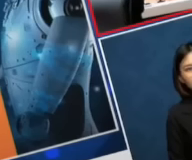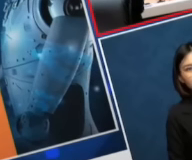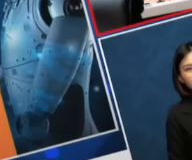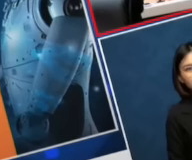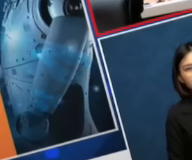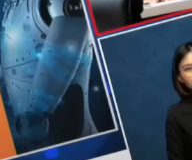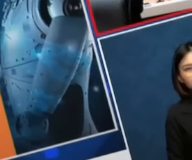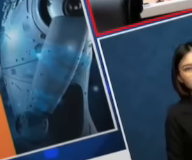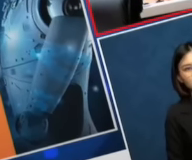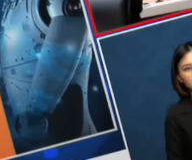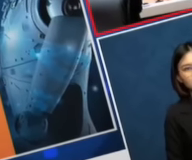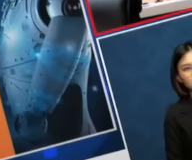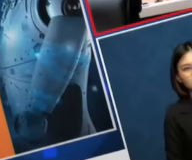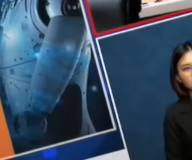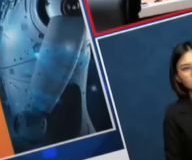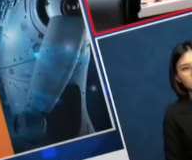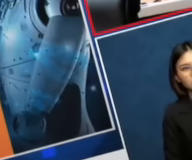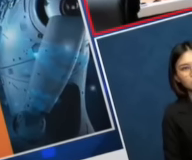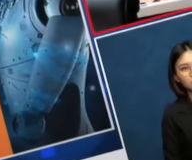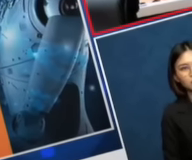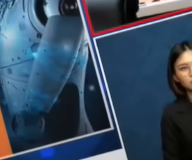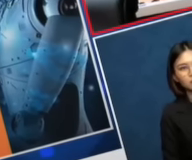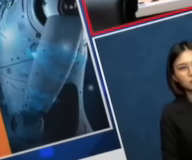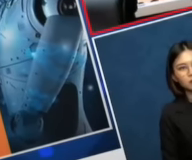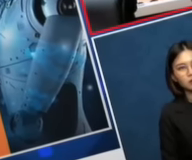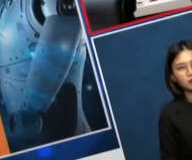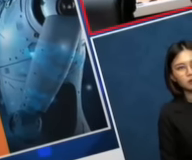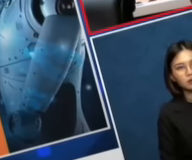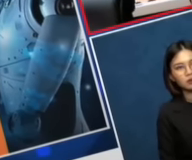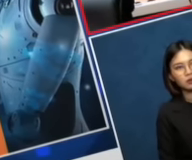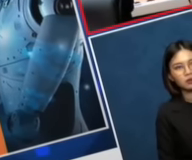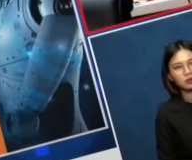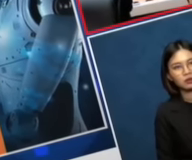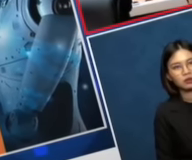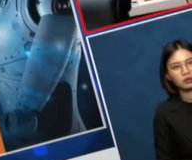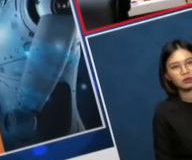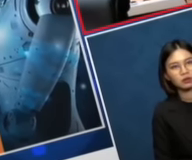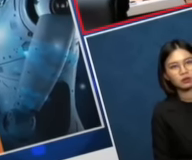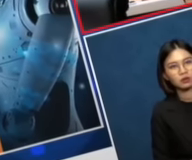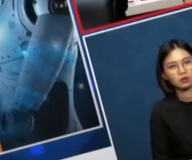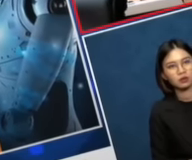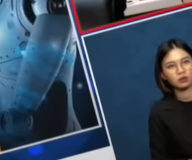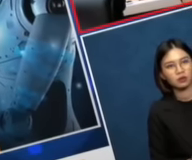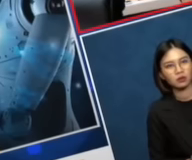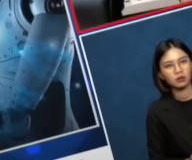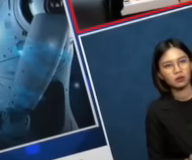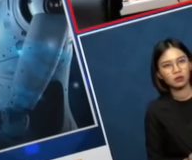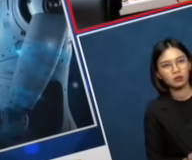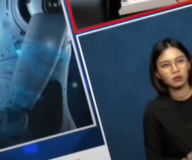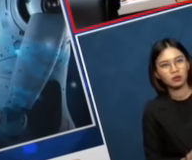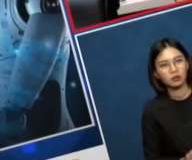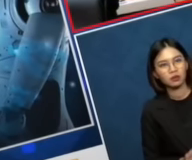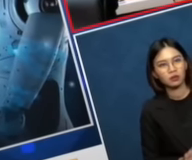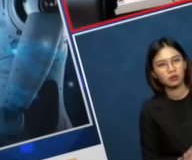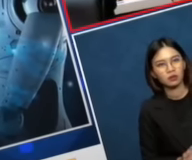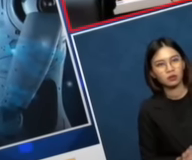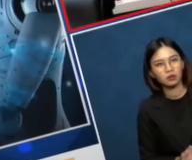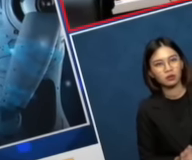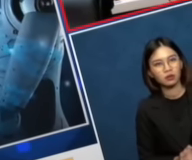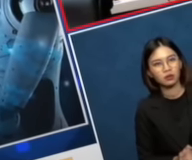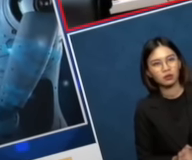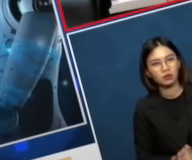เรื่องราวต่อไปเป็นเรื่องราวของการวิพากษ์การเมืองของอาจารย์พิชญ์พงษ์สวัสดิ์